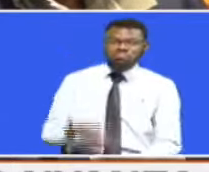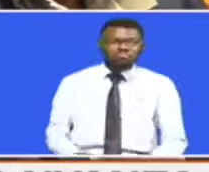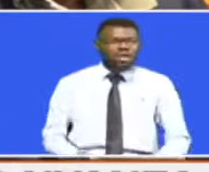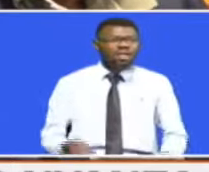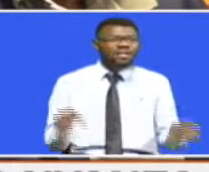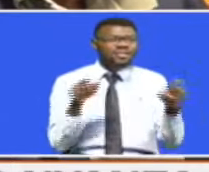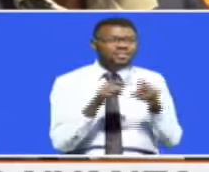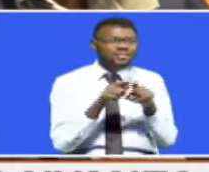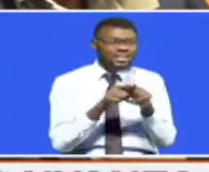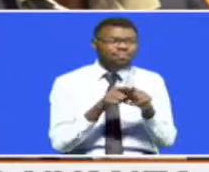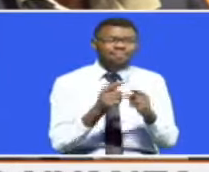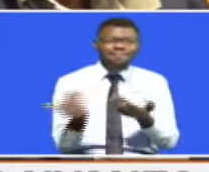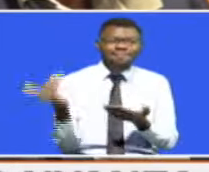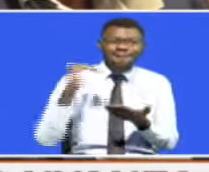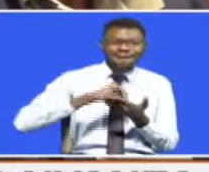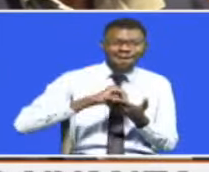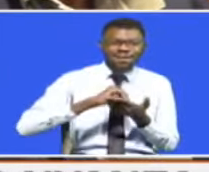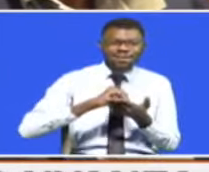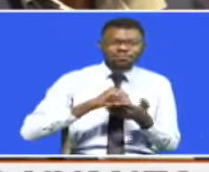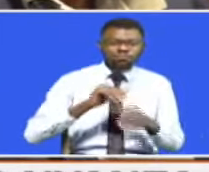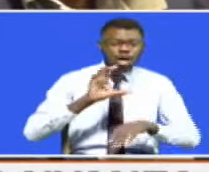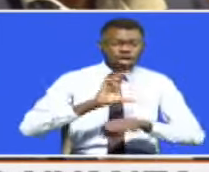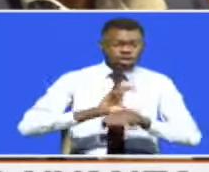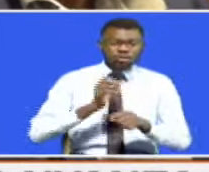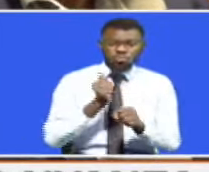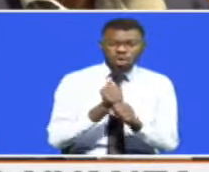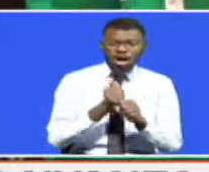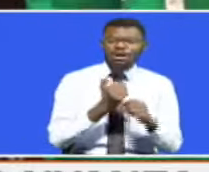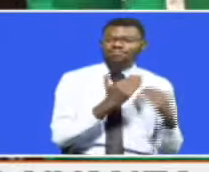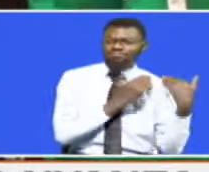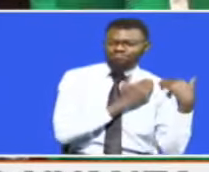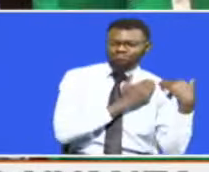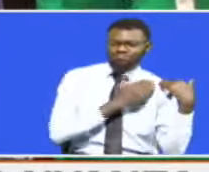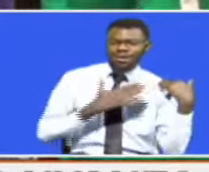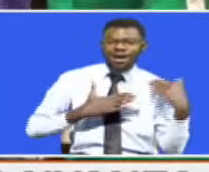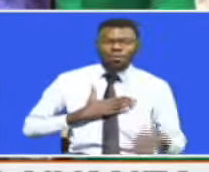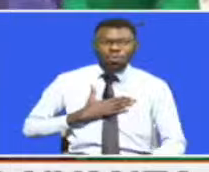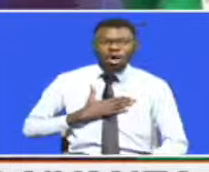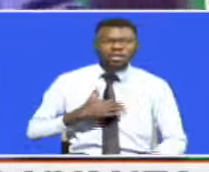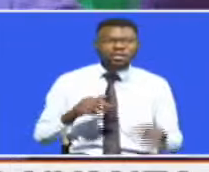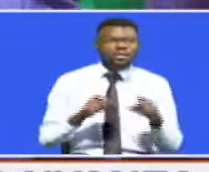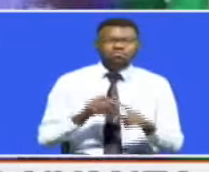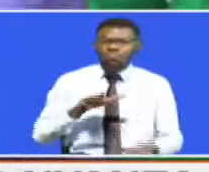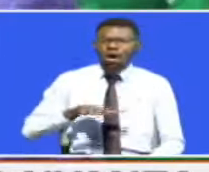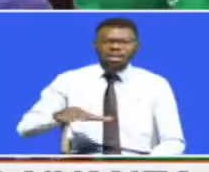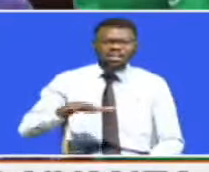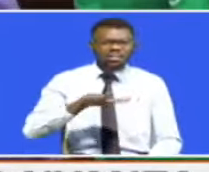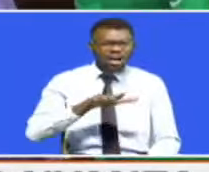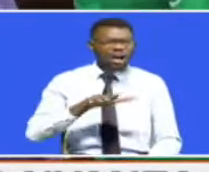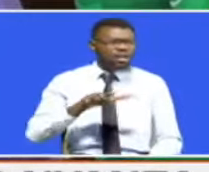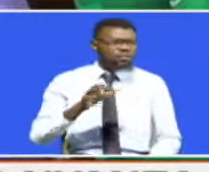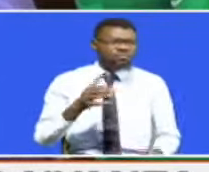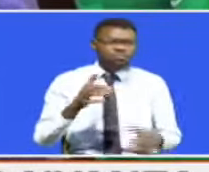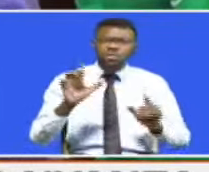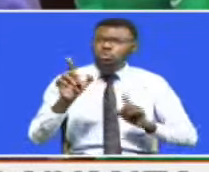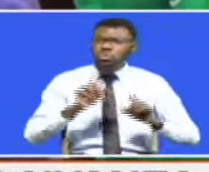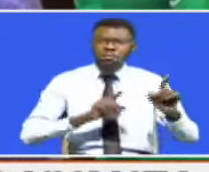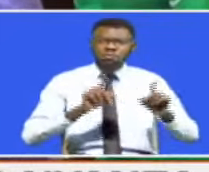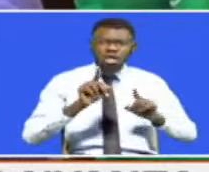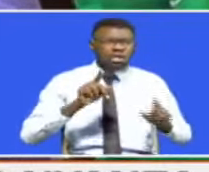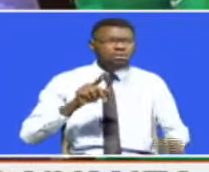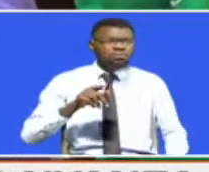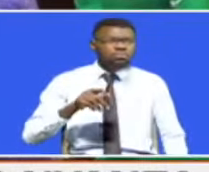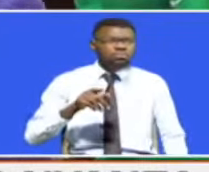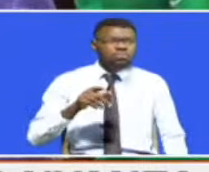kwa sababu tena kujenga kanisa ni kazi yetu. Tukisunguka area hii yote, kuko na